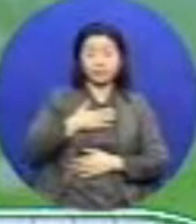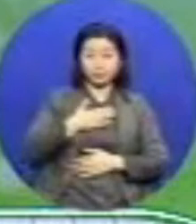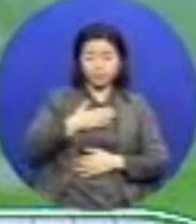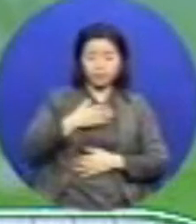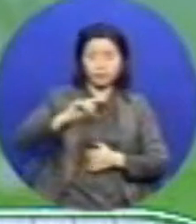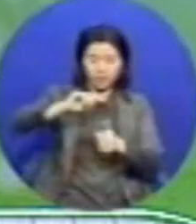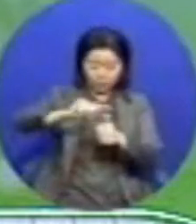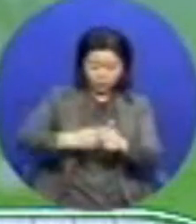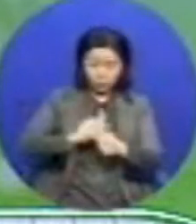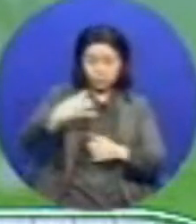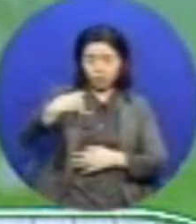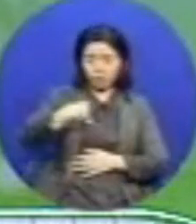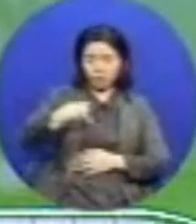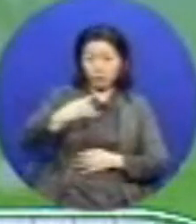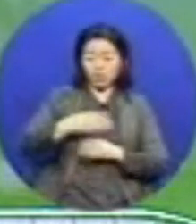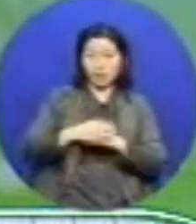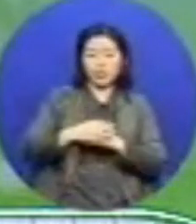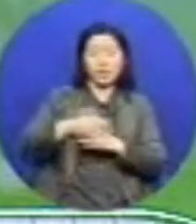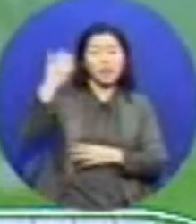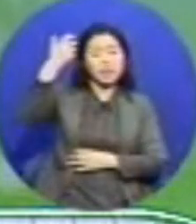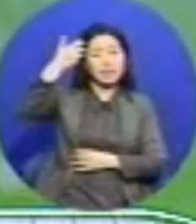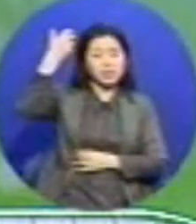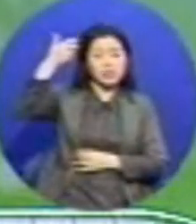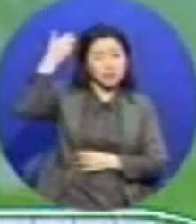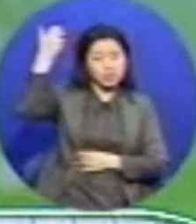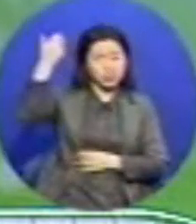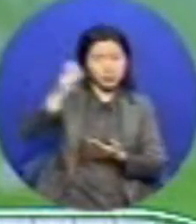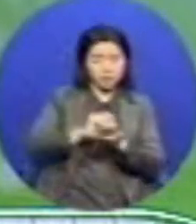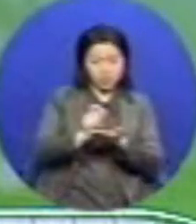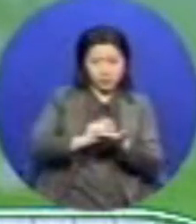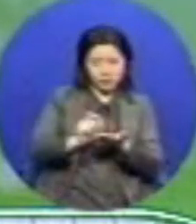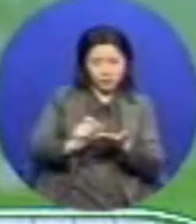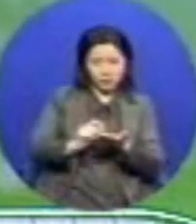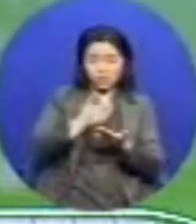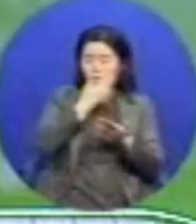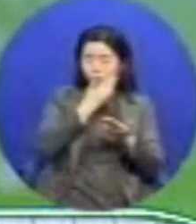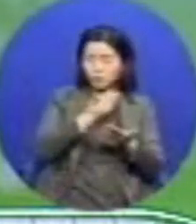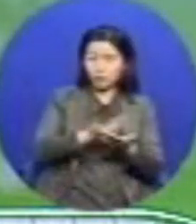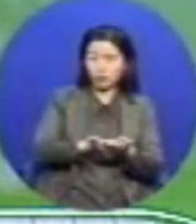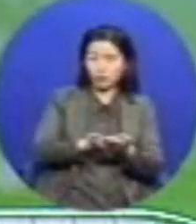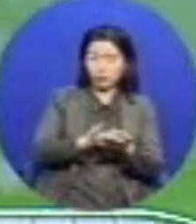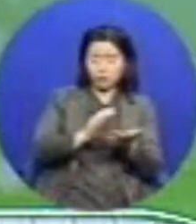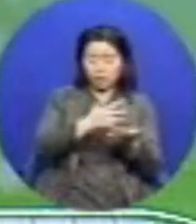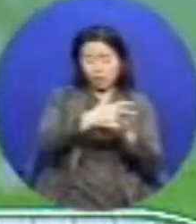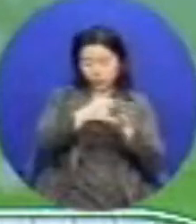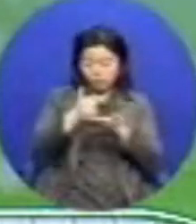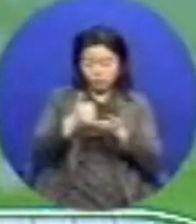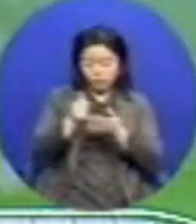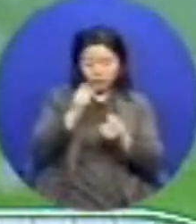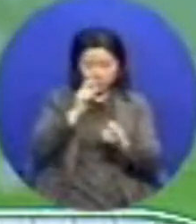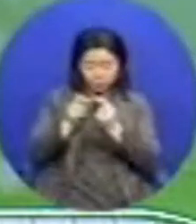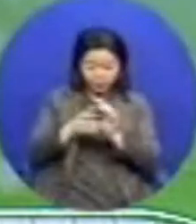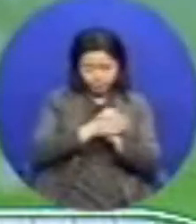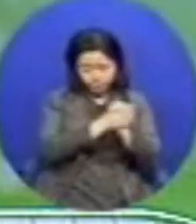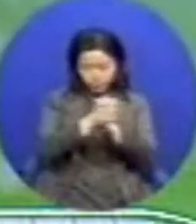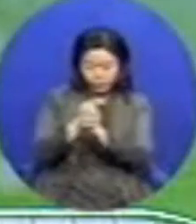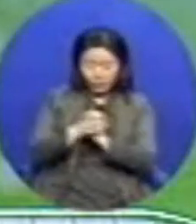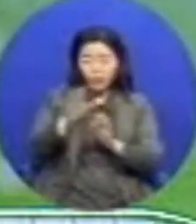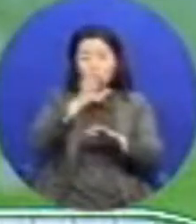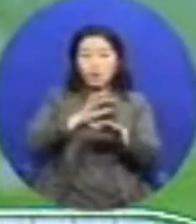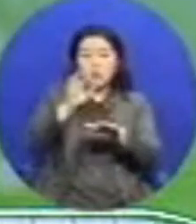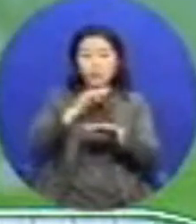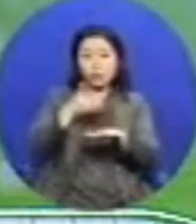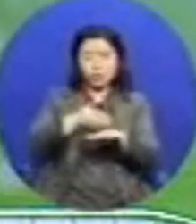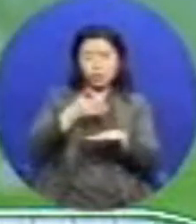스스로에게 영성일기 가 중요하고 주님과 친밀한 교제 하는 훈련을 하려고 하는 이유가 거기